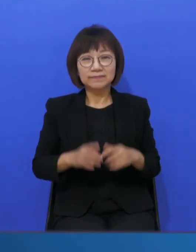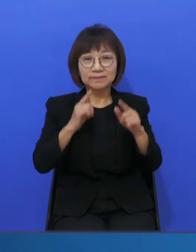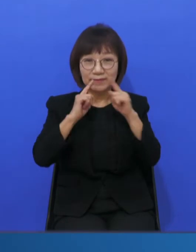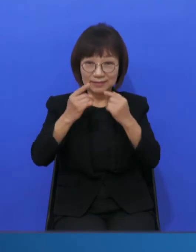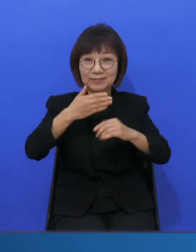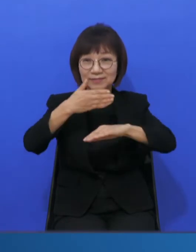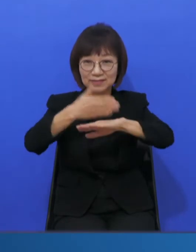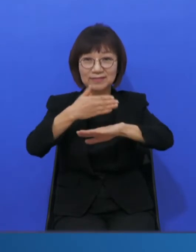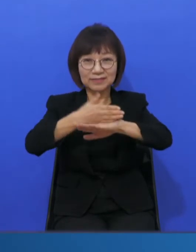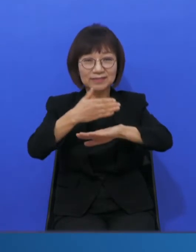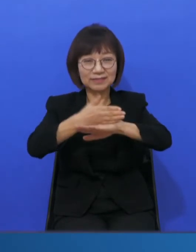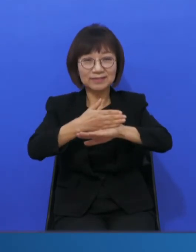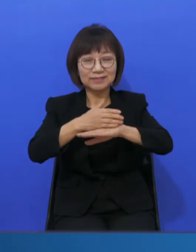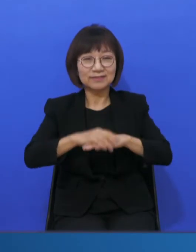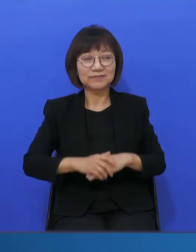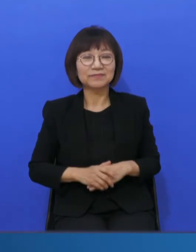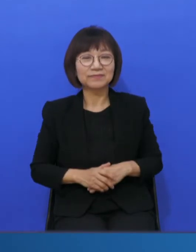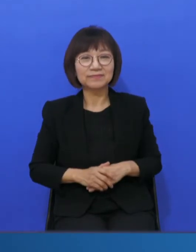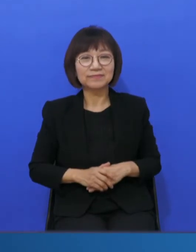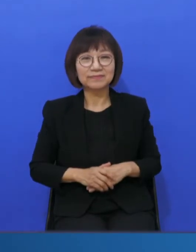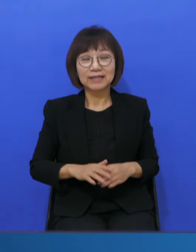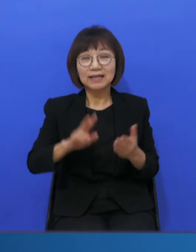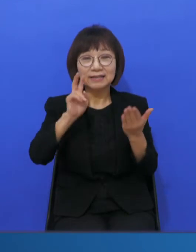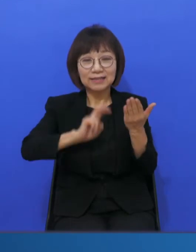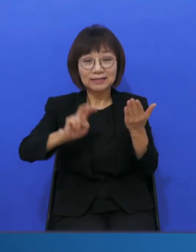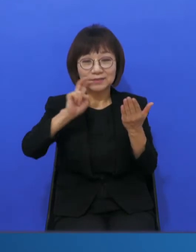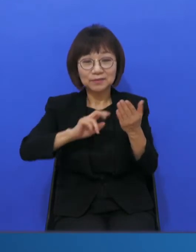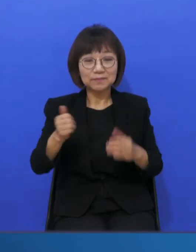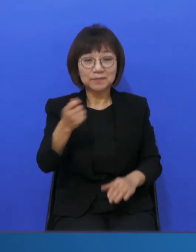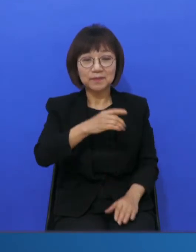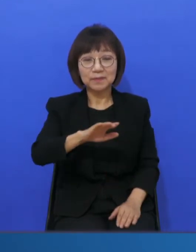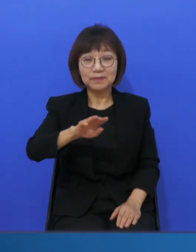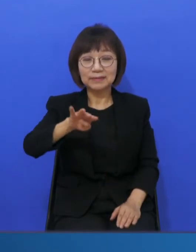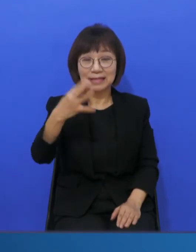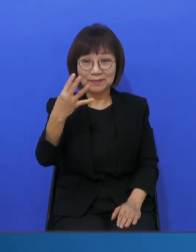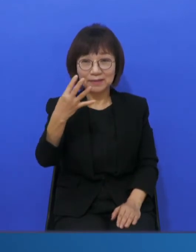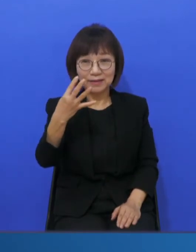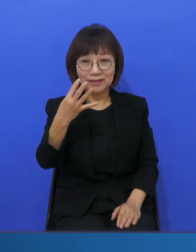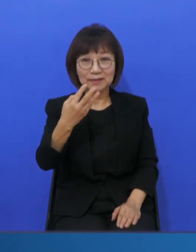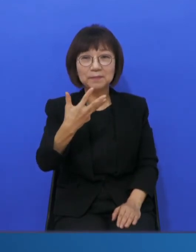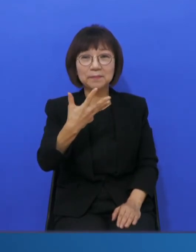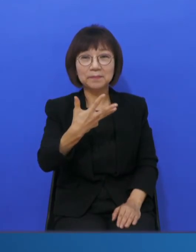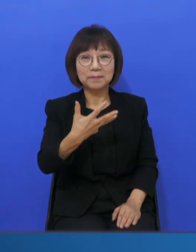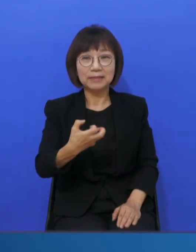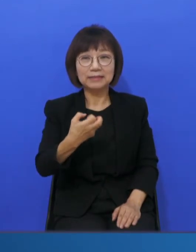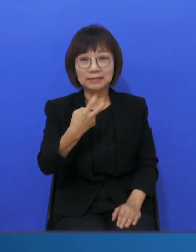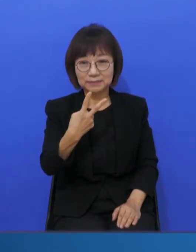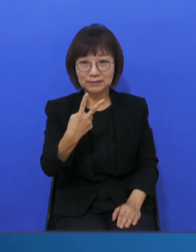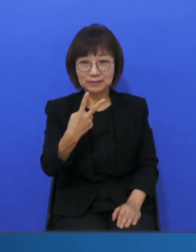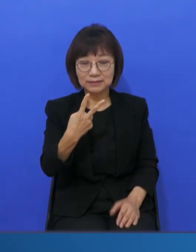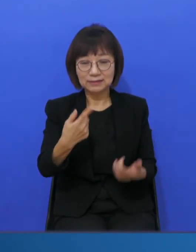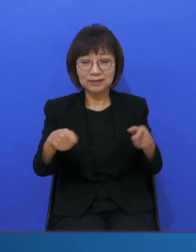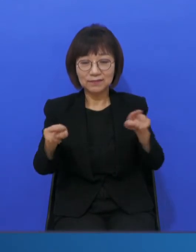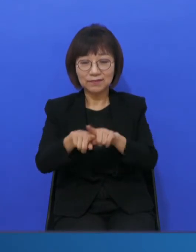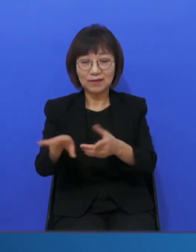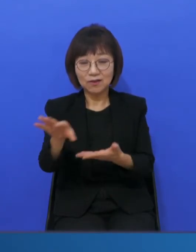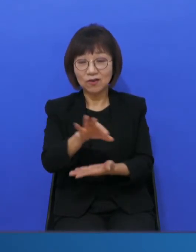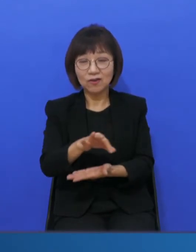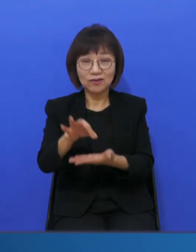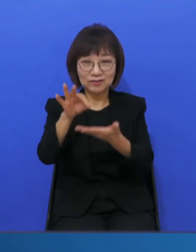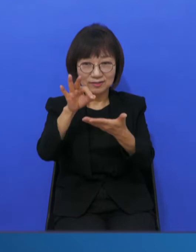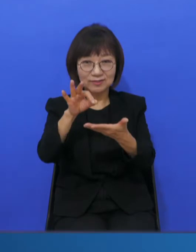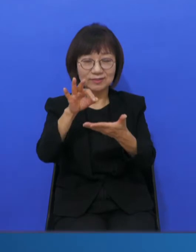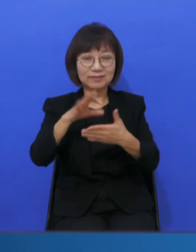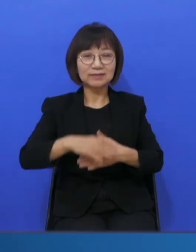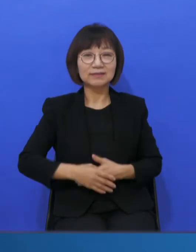말씀 감사합니다. Thank you for the word. 우리 찬송가 482장 찬양하시면서 준비하신 예물을 드리도록 하겠습니다. Let us sing hymn